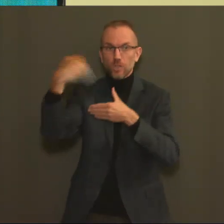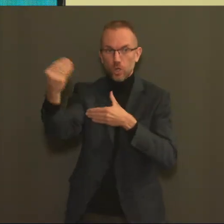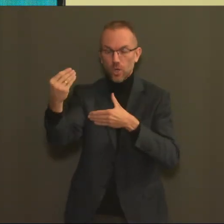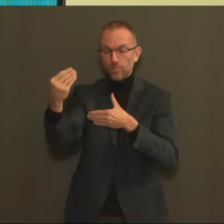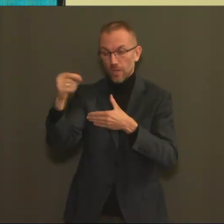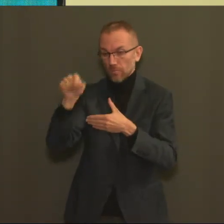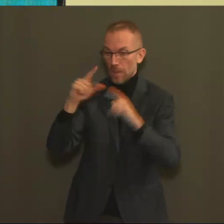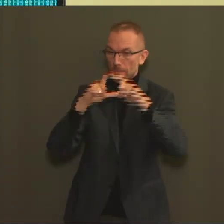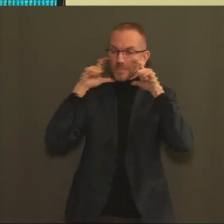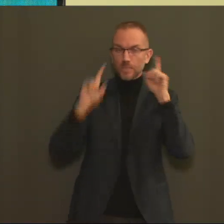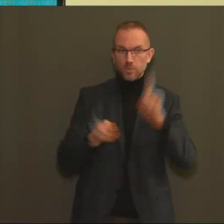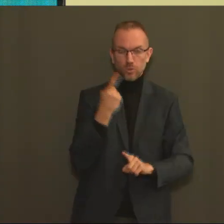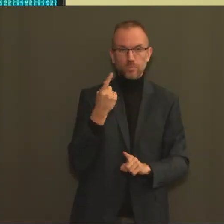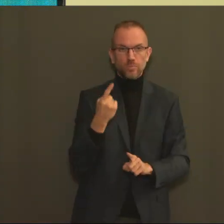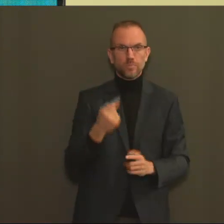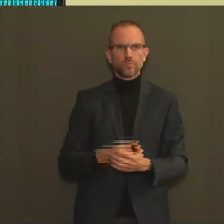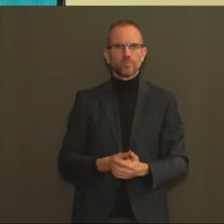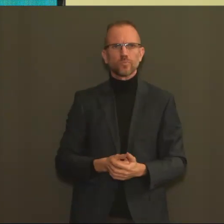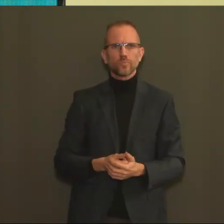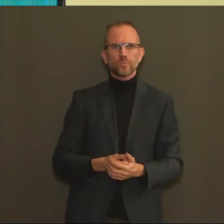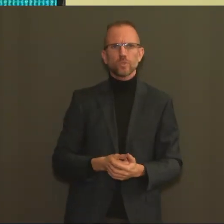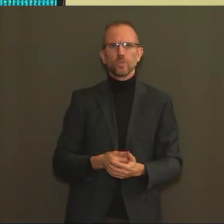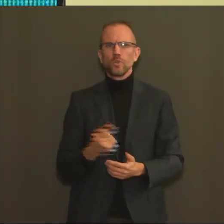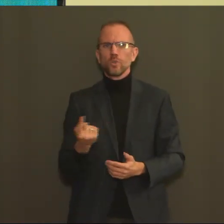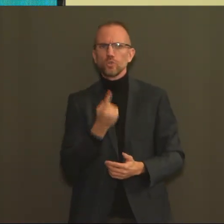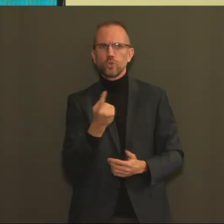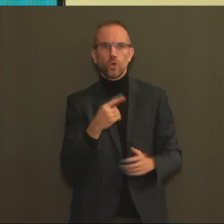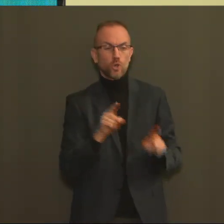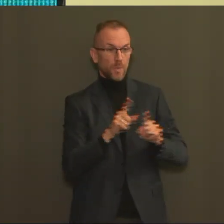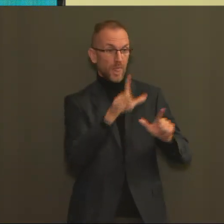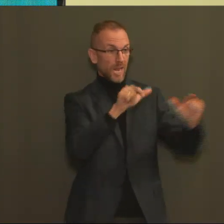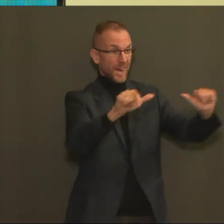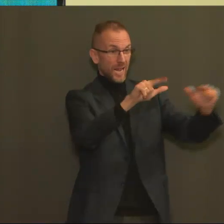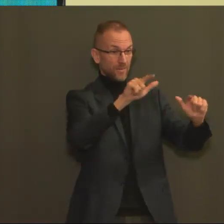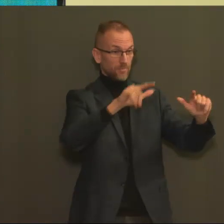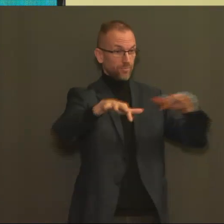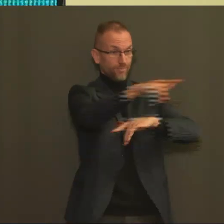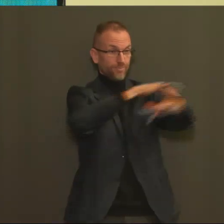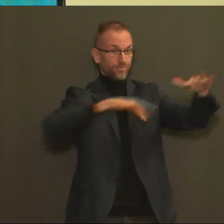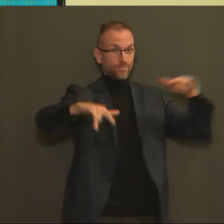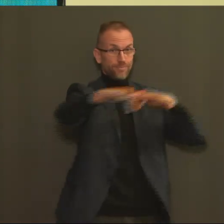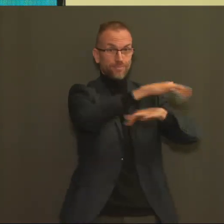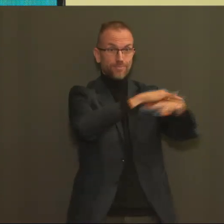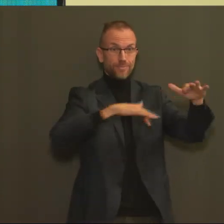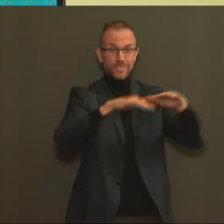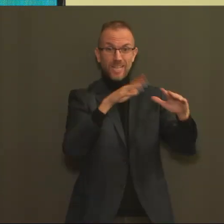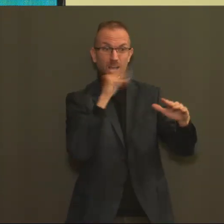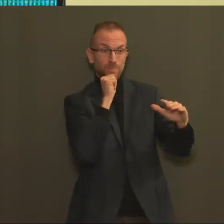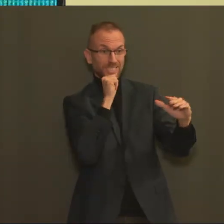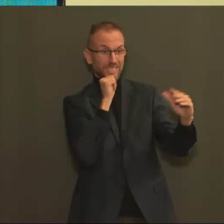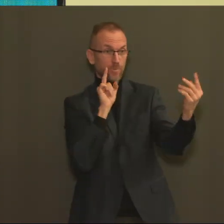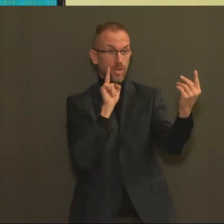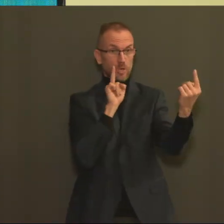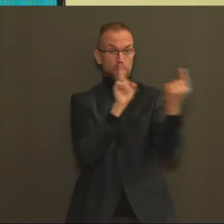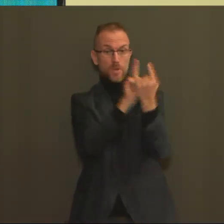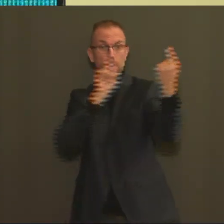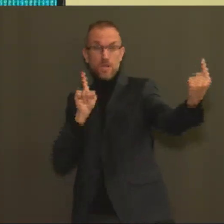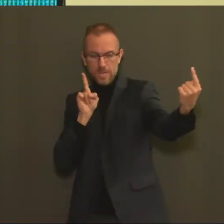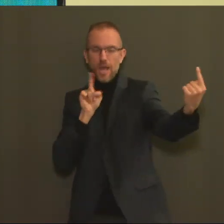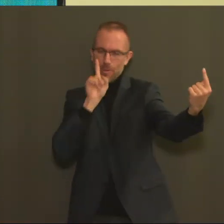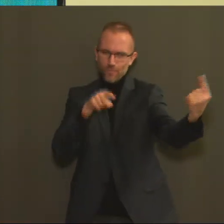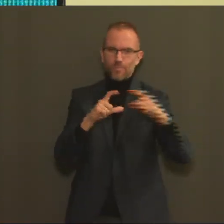de sandra hoe de ja die moet je dan een kille die stal de brug bij te respecteren hebben we met we zijn kant door naco parler lrt